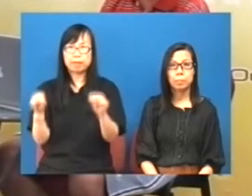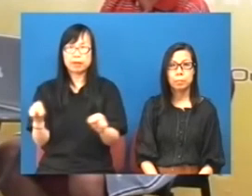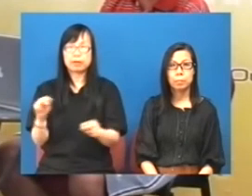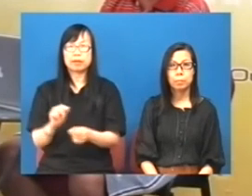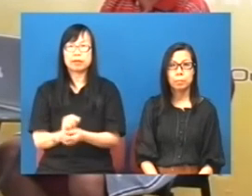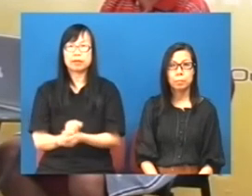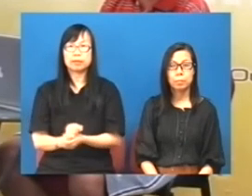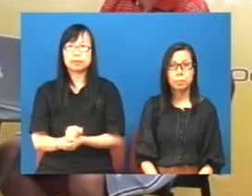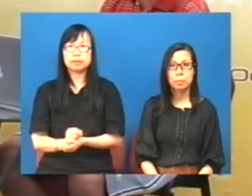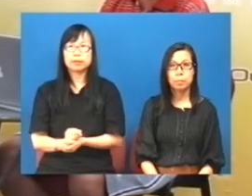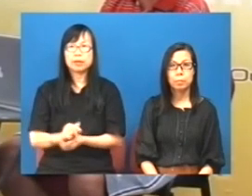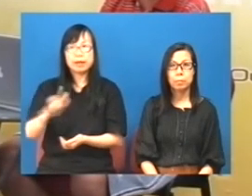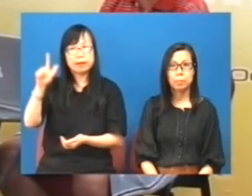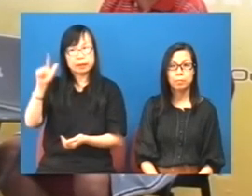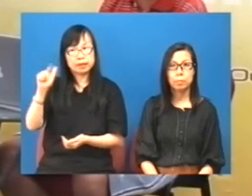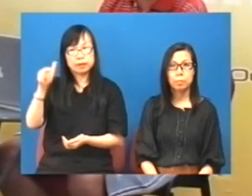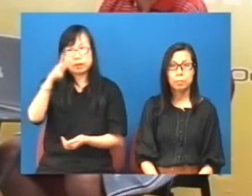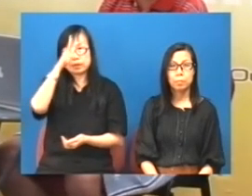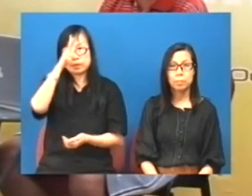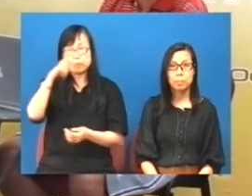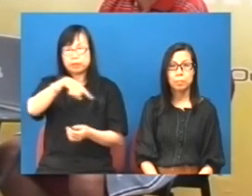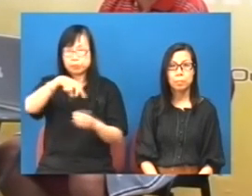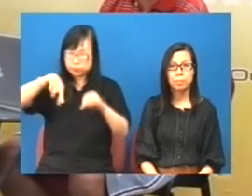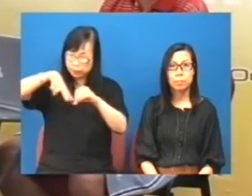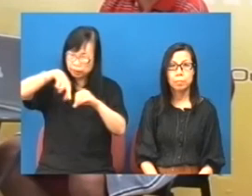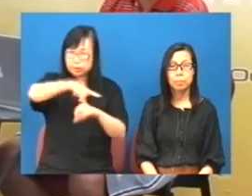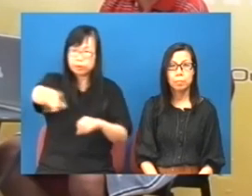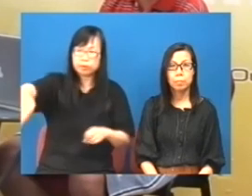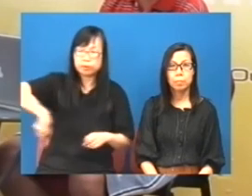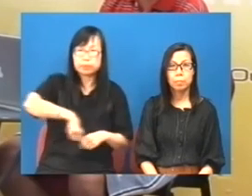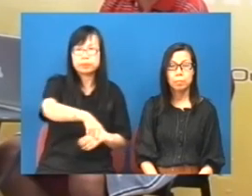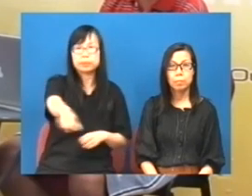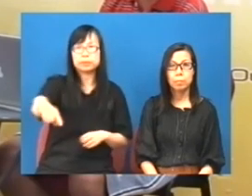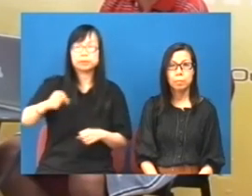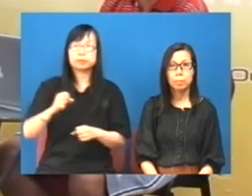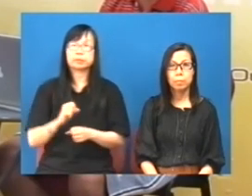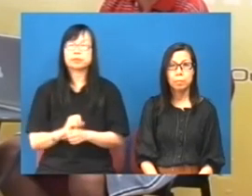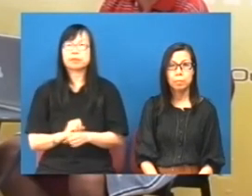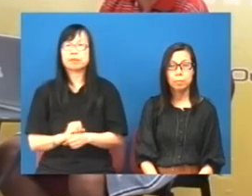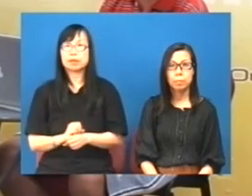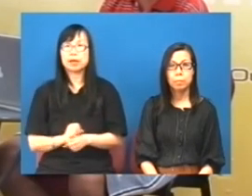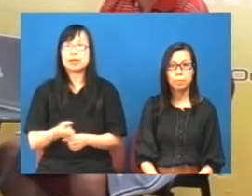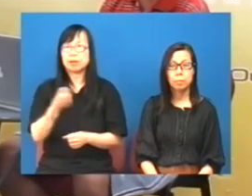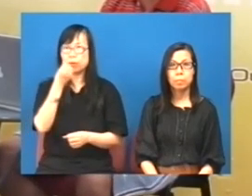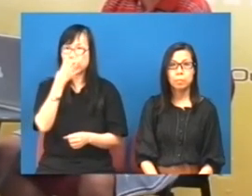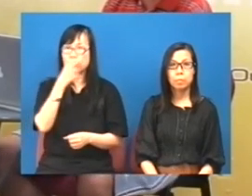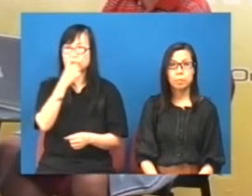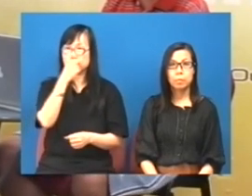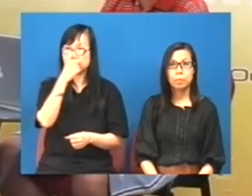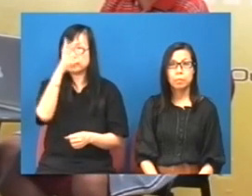的政府大學場就是由港英政府去管